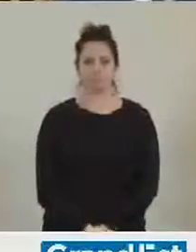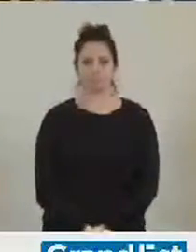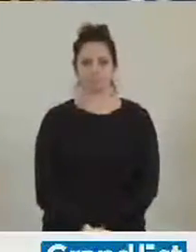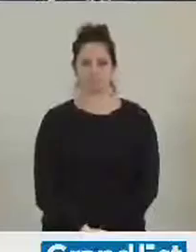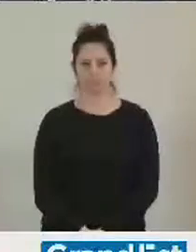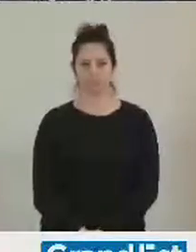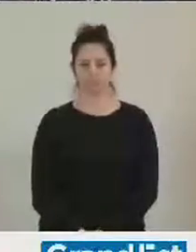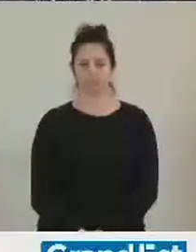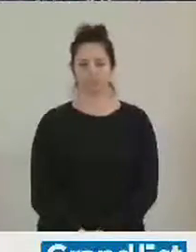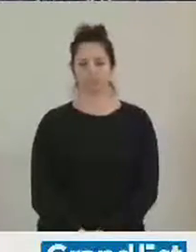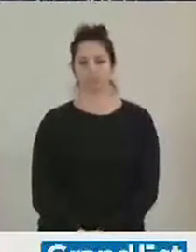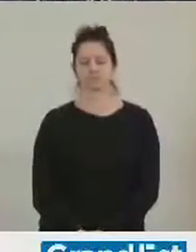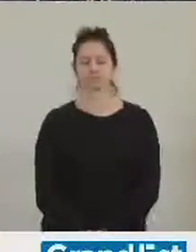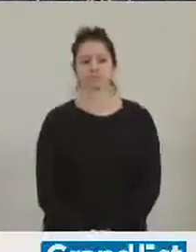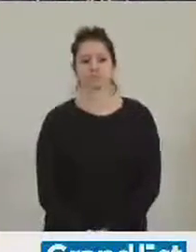Bien.